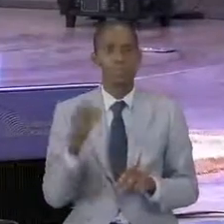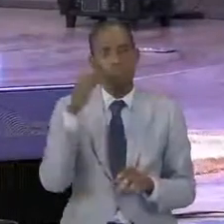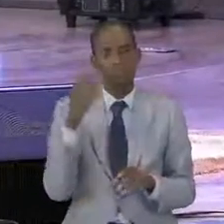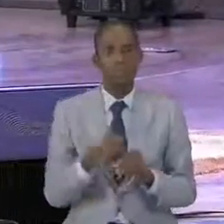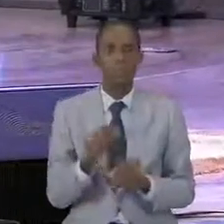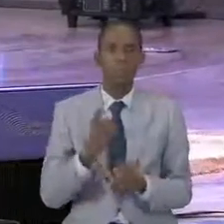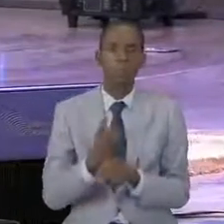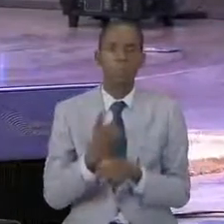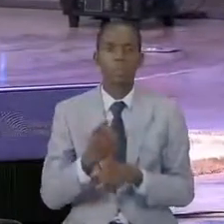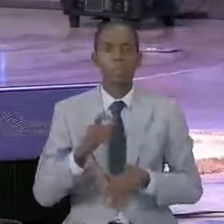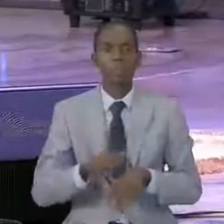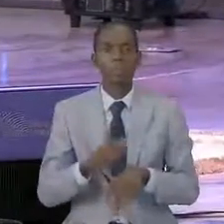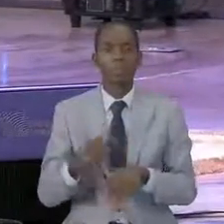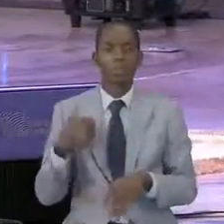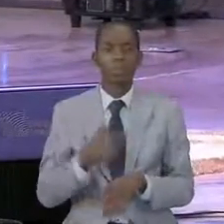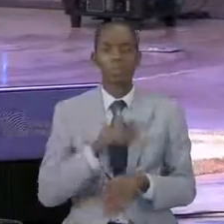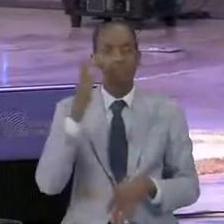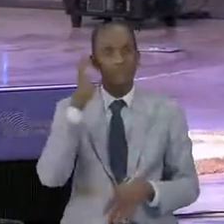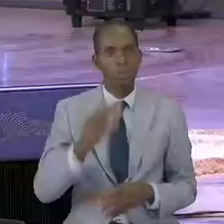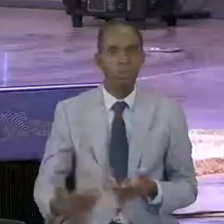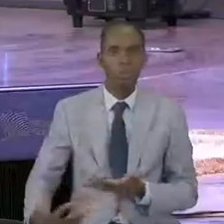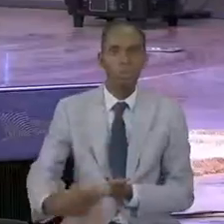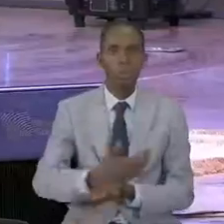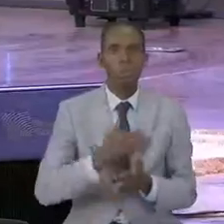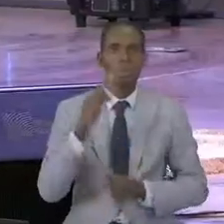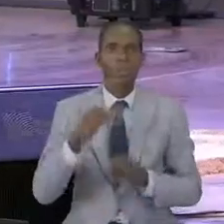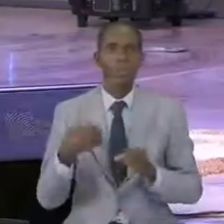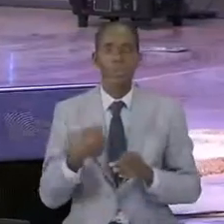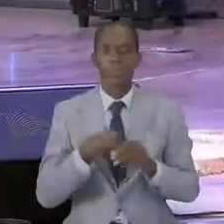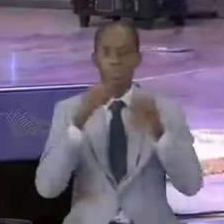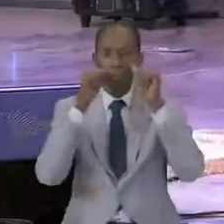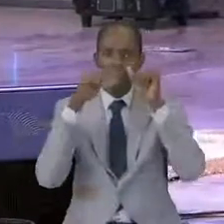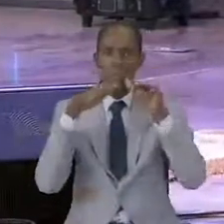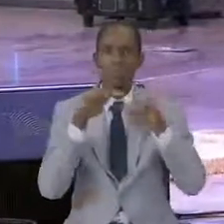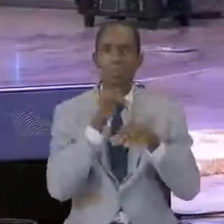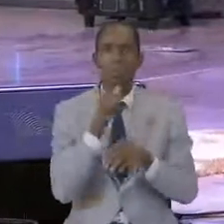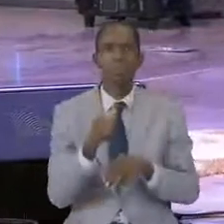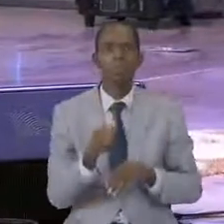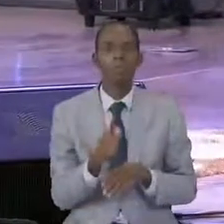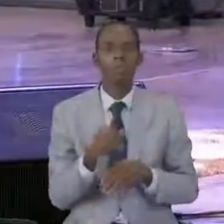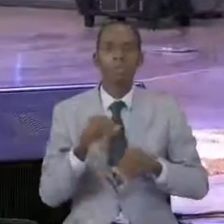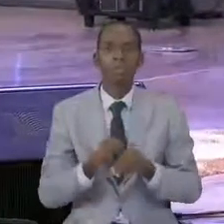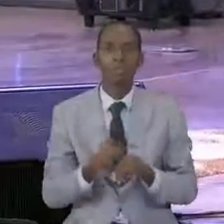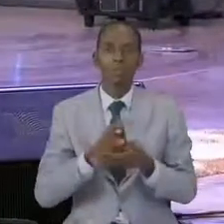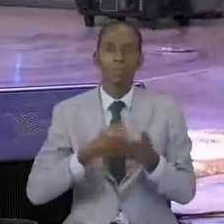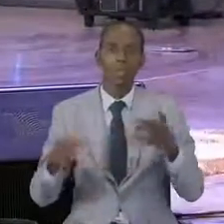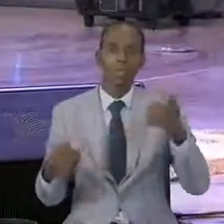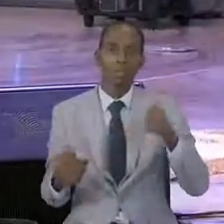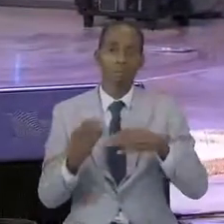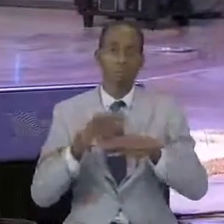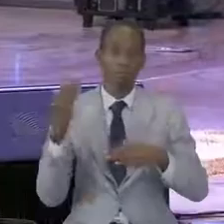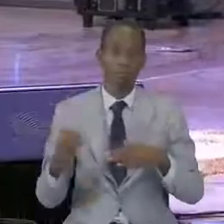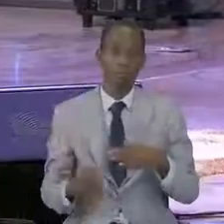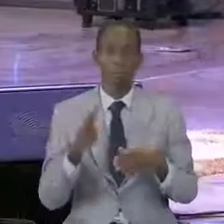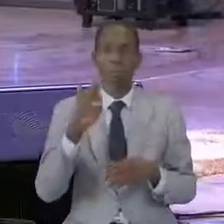nous moissonnerons autant convenable si nous ne nous relâchons pas ensuite y